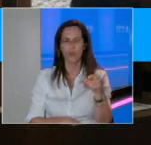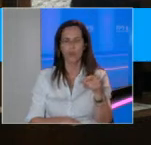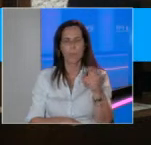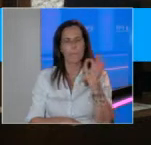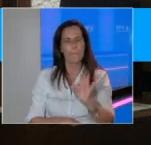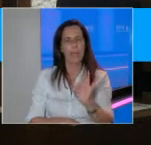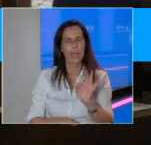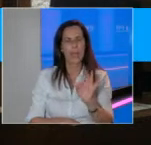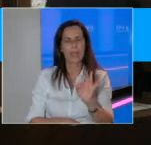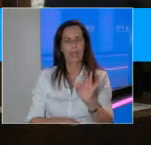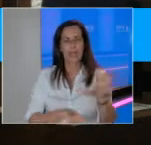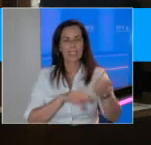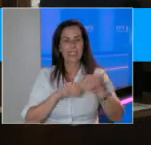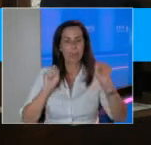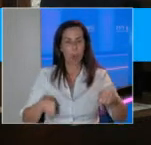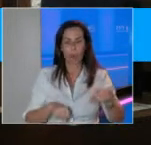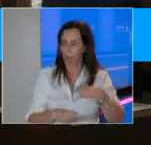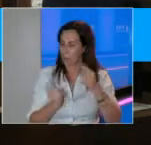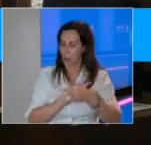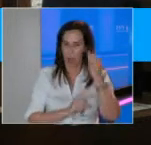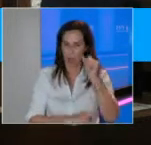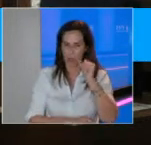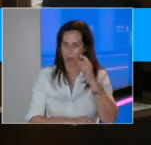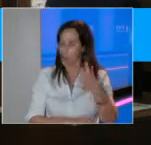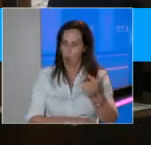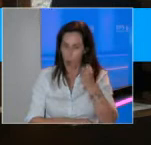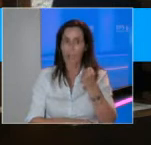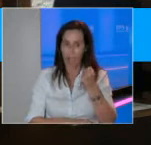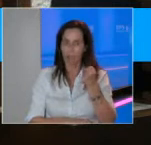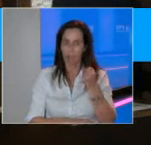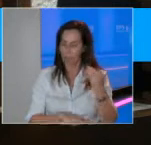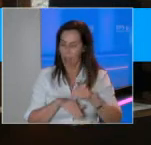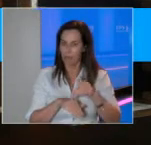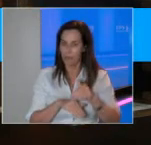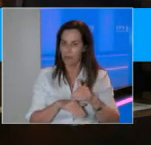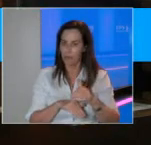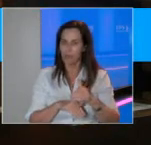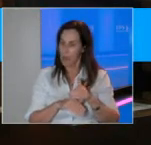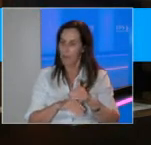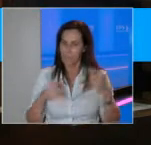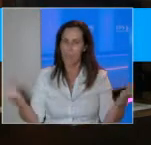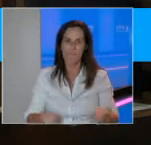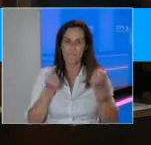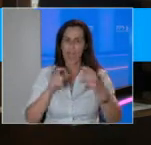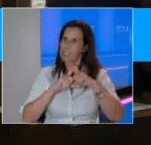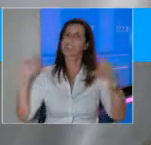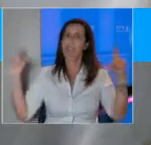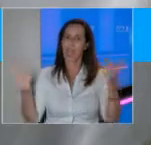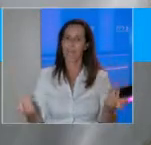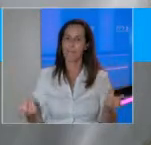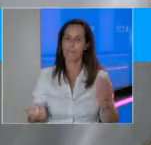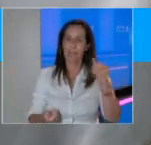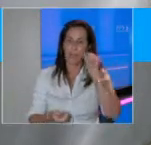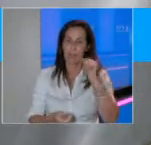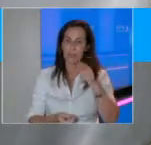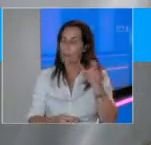תרפד את הסיפוח. אני במקום גבי אשכנזי לוקח את ההערה הזאת ותולה אותה כאות כבוד על דש בגדי. גבי